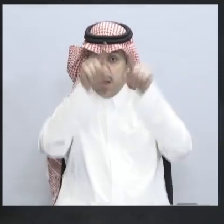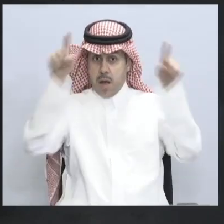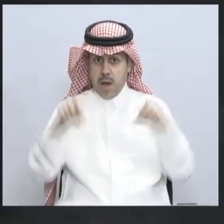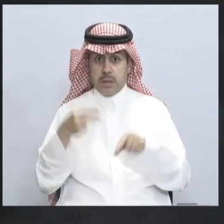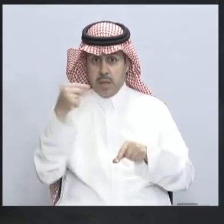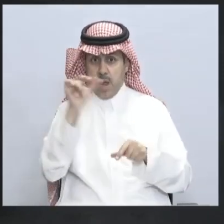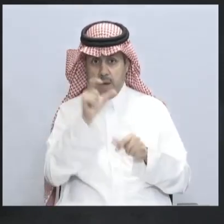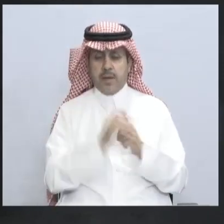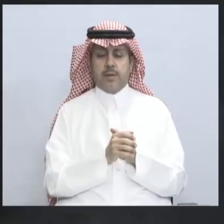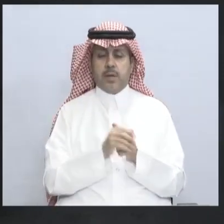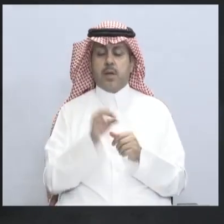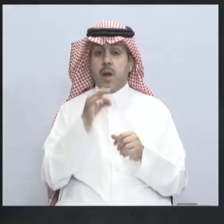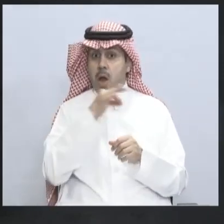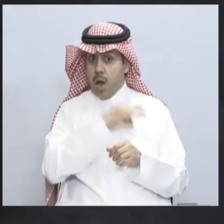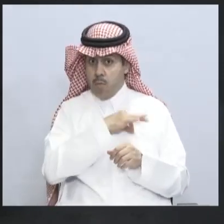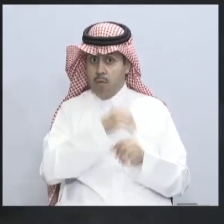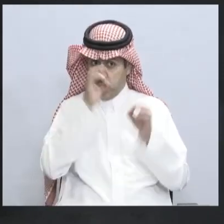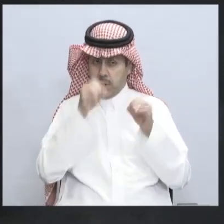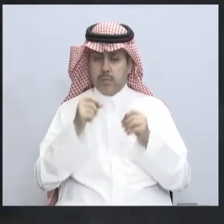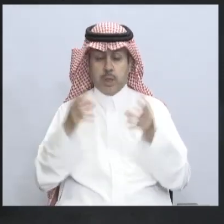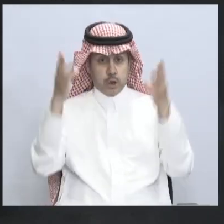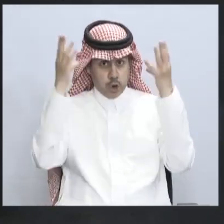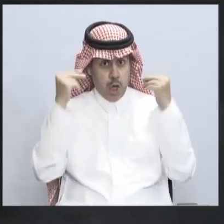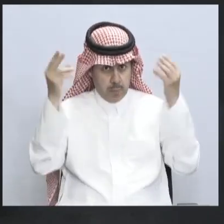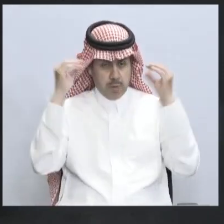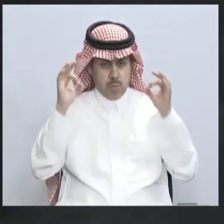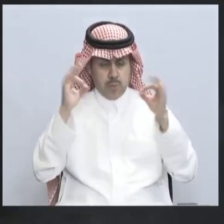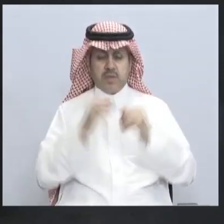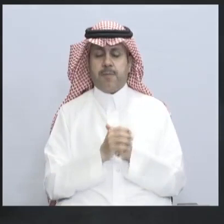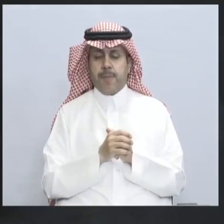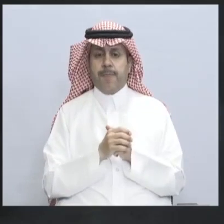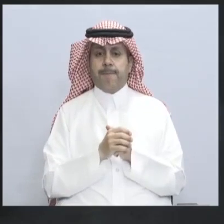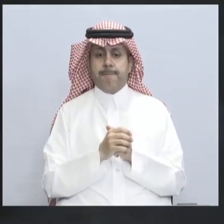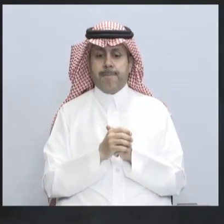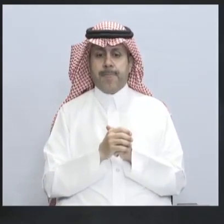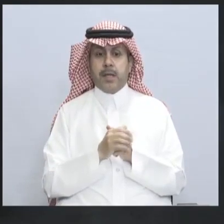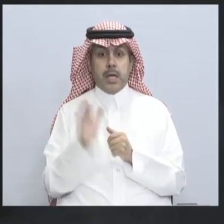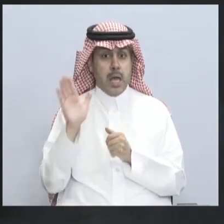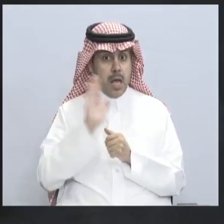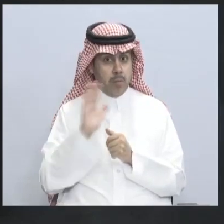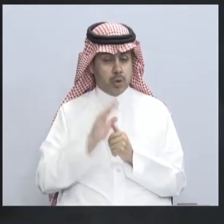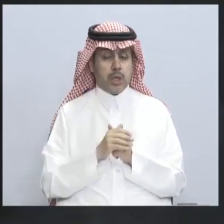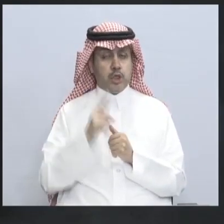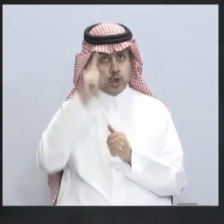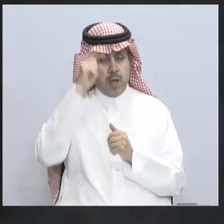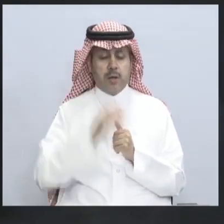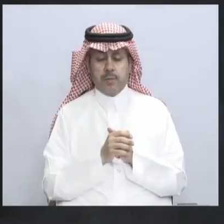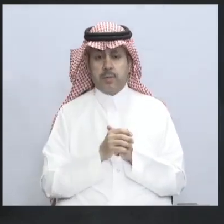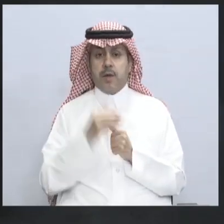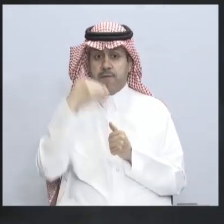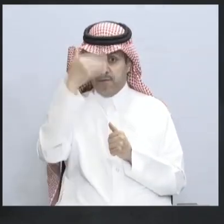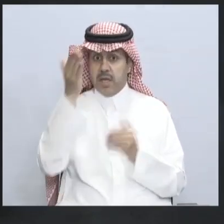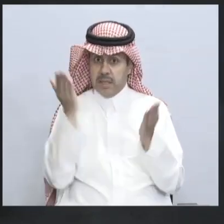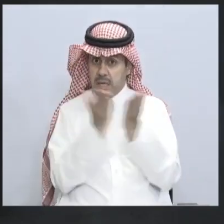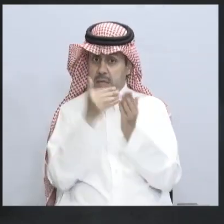المتوفره على هذه المنصه التعليميه المتميزه الى الملتقى باذن الله عز وجل في